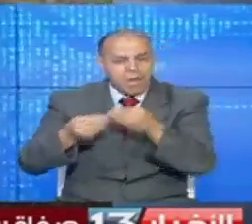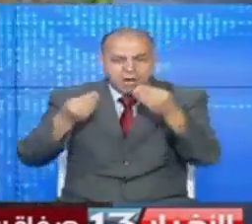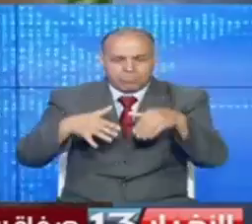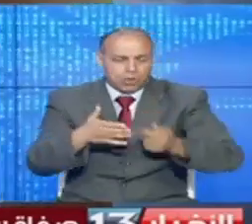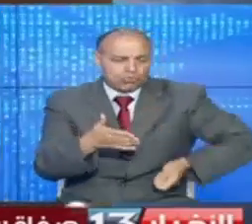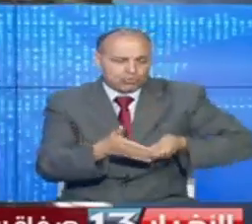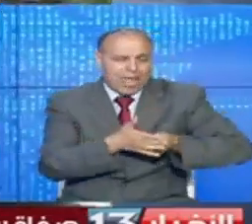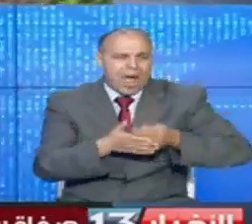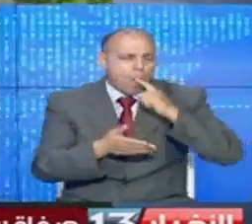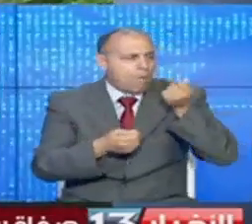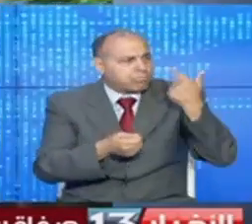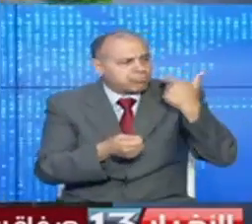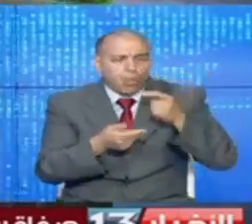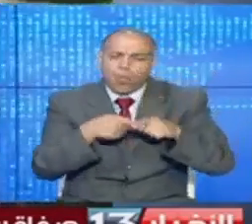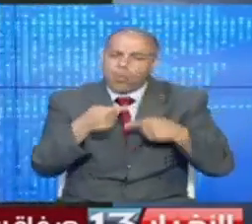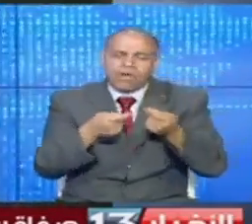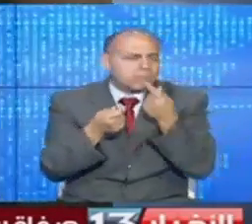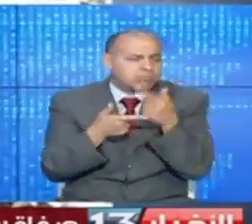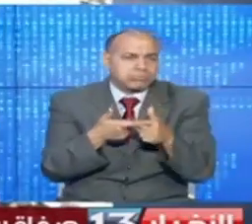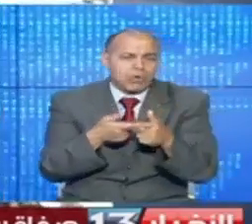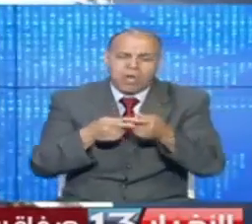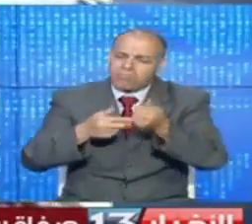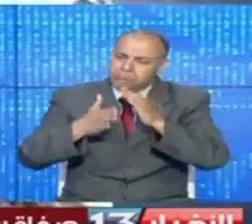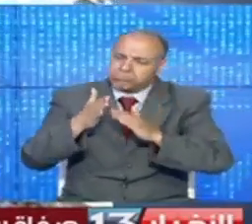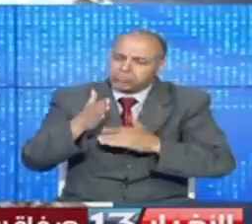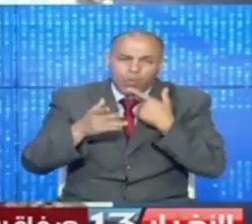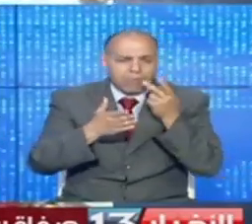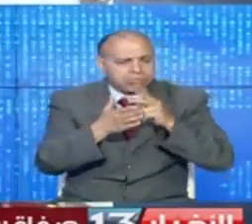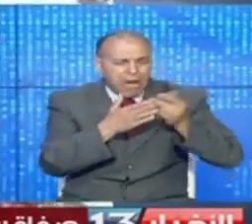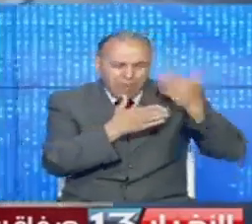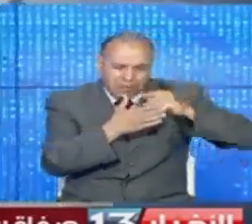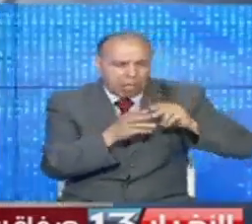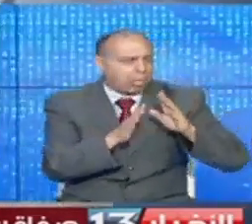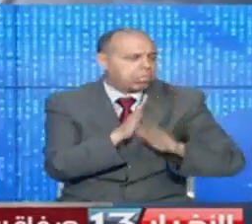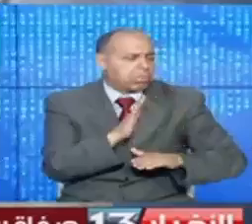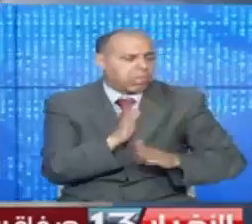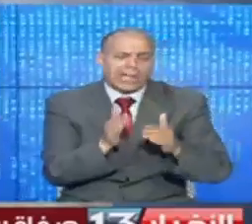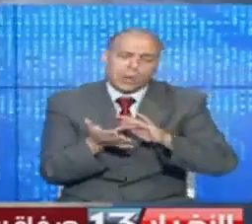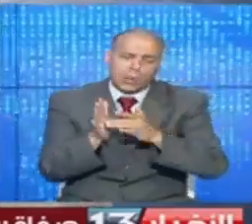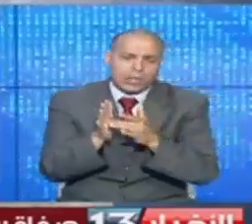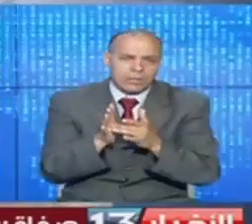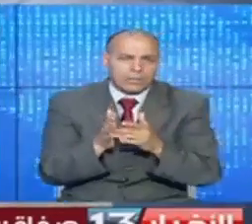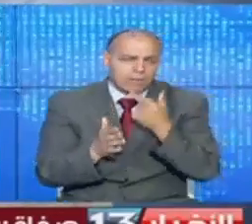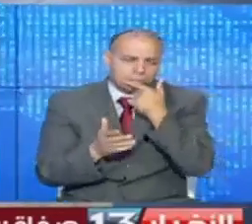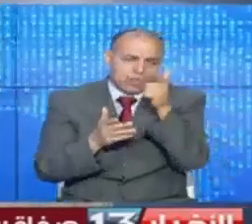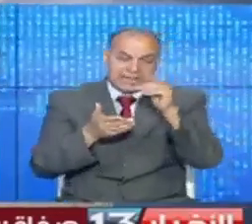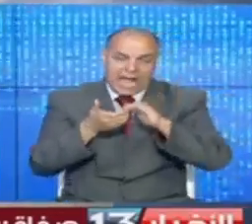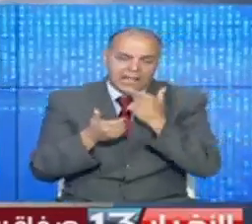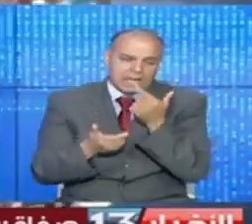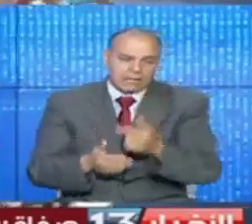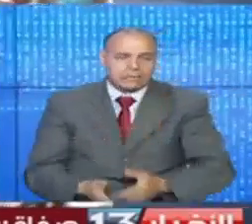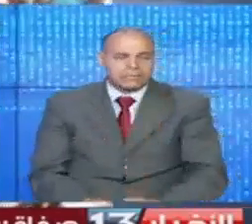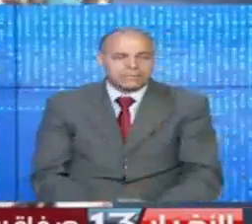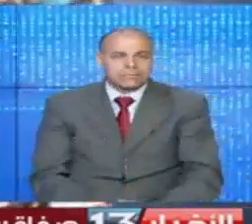القدرة الشرائية والارتفاع المفرط للأسعار والتراجع على عدد من الاتفاقات الممضاة من مختلف القطاعات وفق الاتحاد.